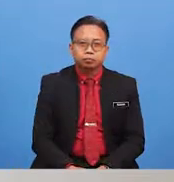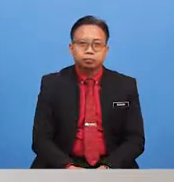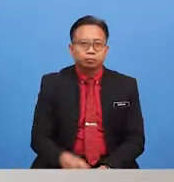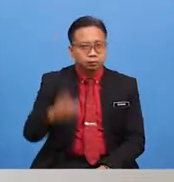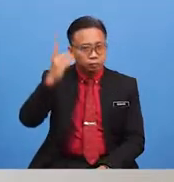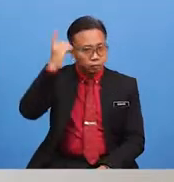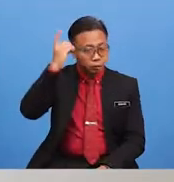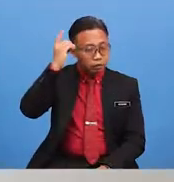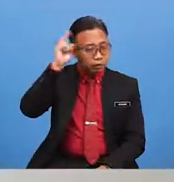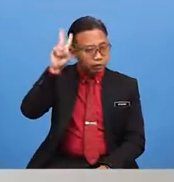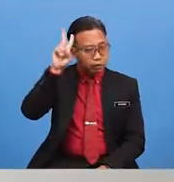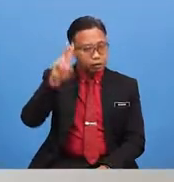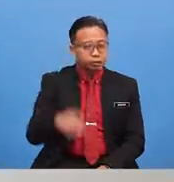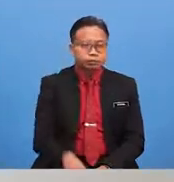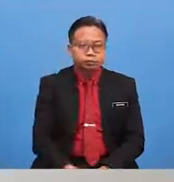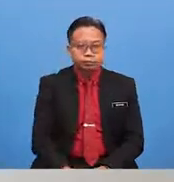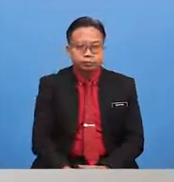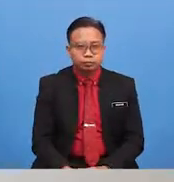Diego Velázquez